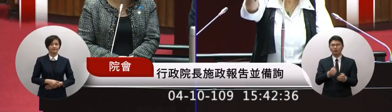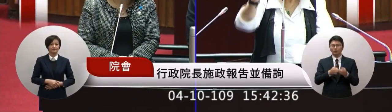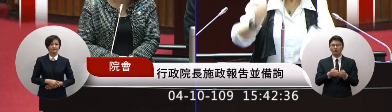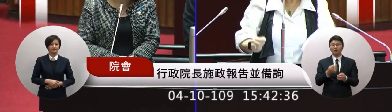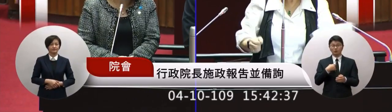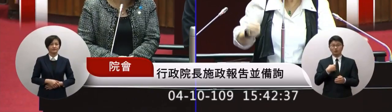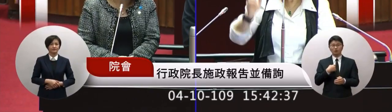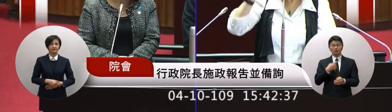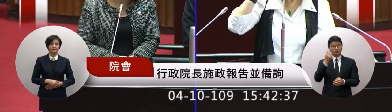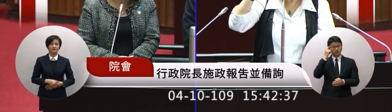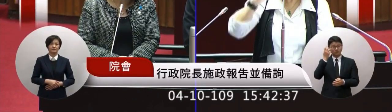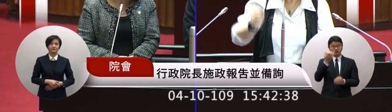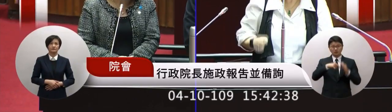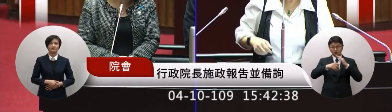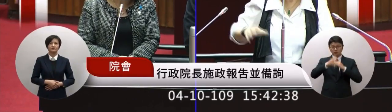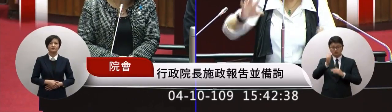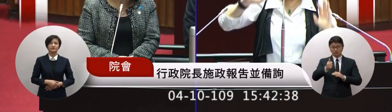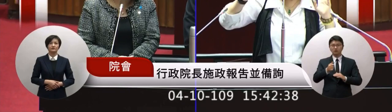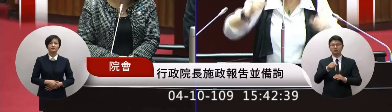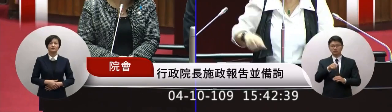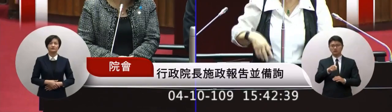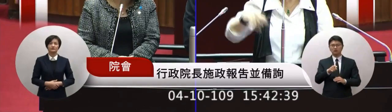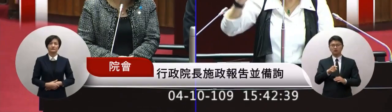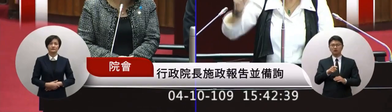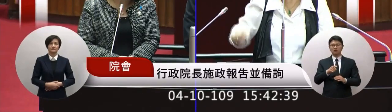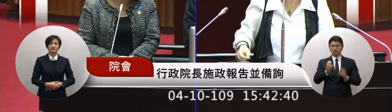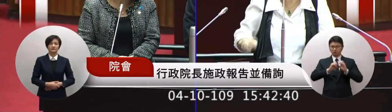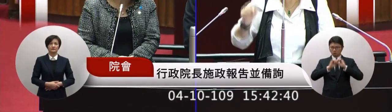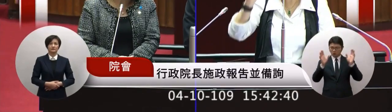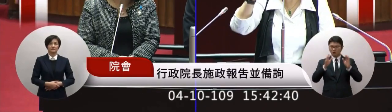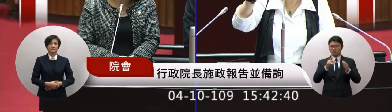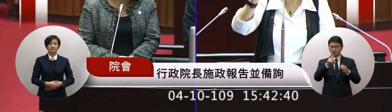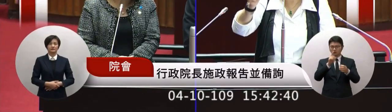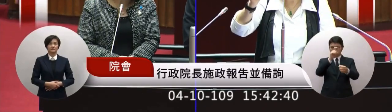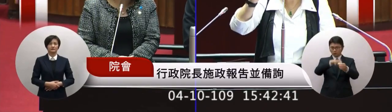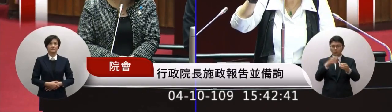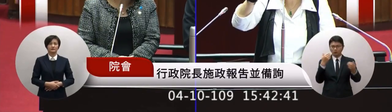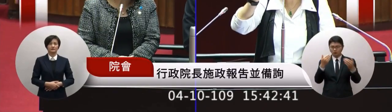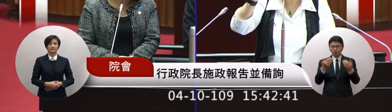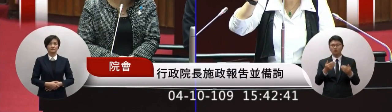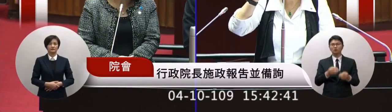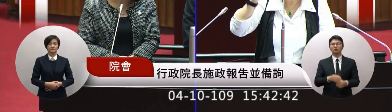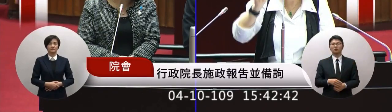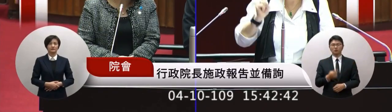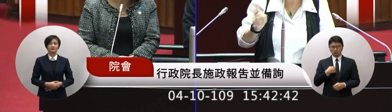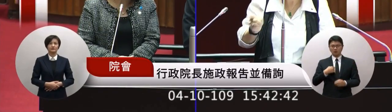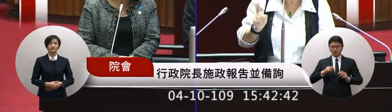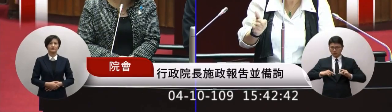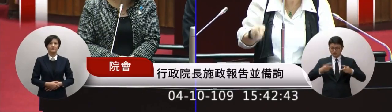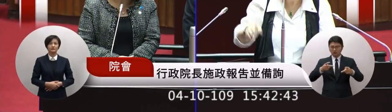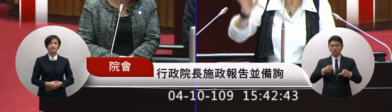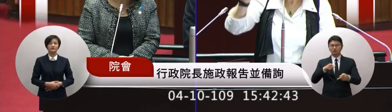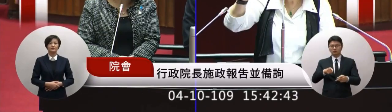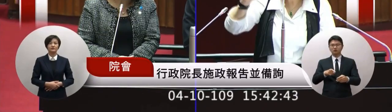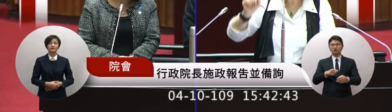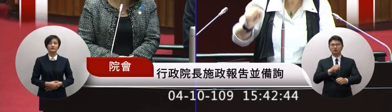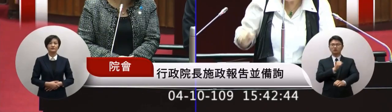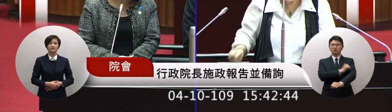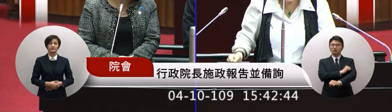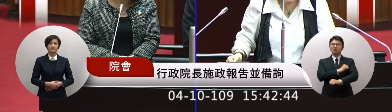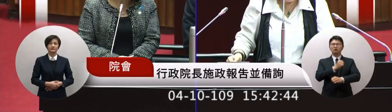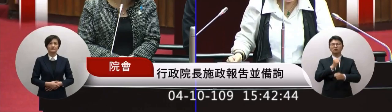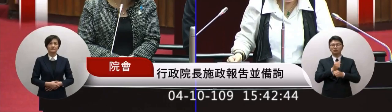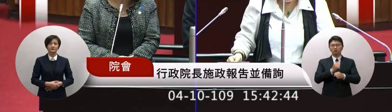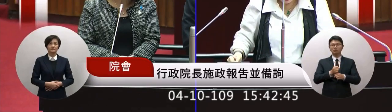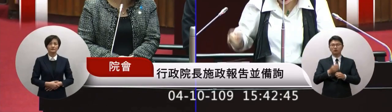得刚刚院长其实做了一个很明确的一个方向，我们一定要有好的，要调整成为好的劳动政策，可以降低